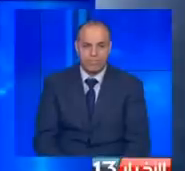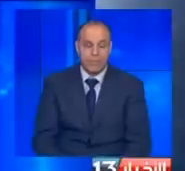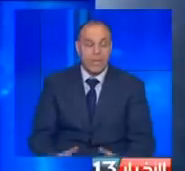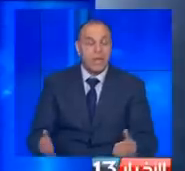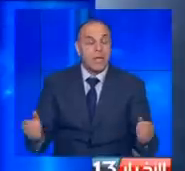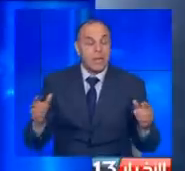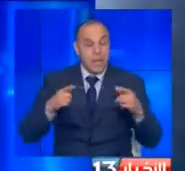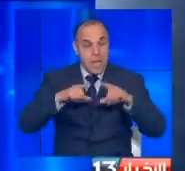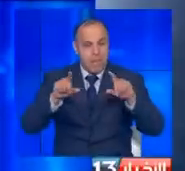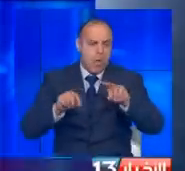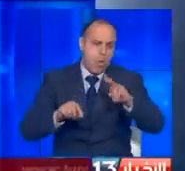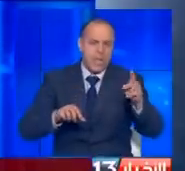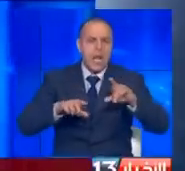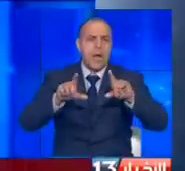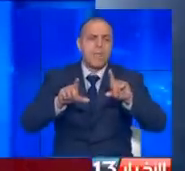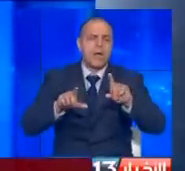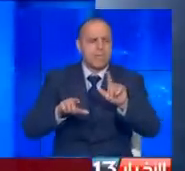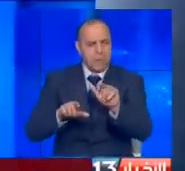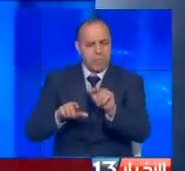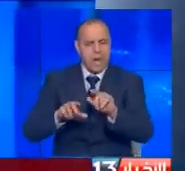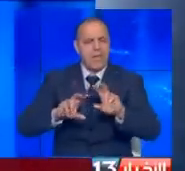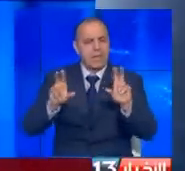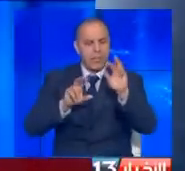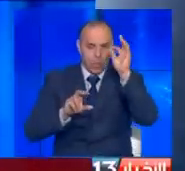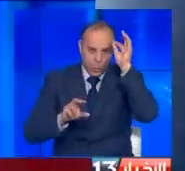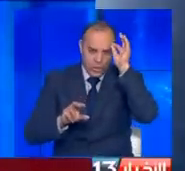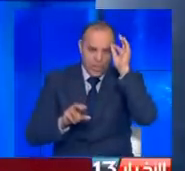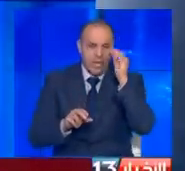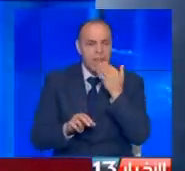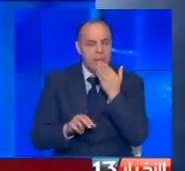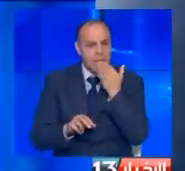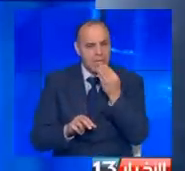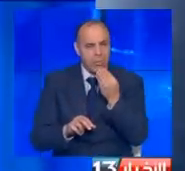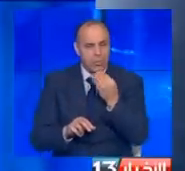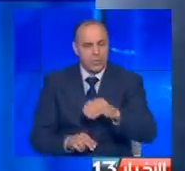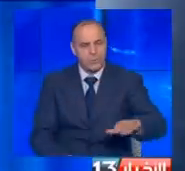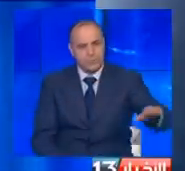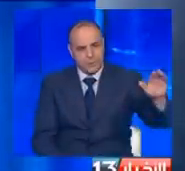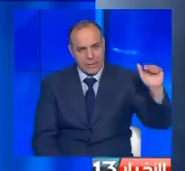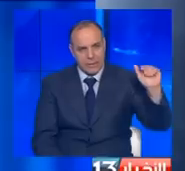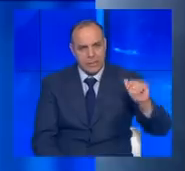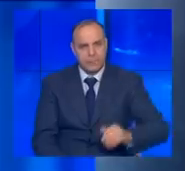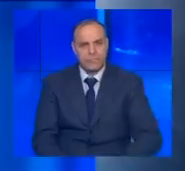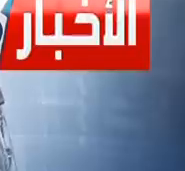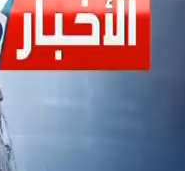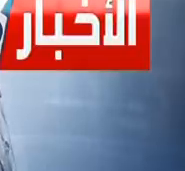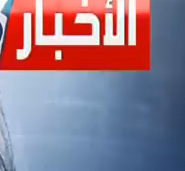هذه النشره وغيرها متوفره على بوابه تلفزه النتيجه نلقاكم على خير